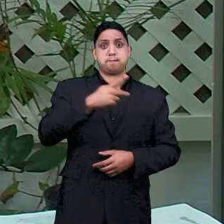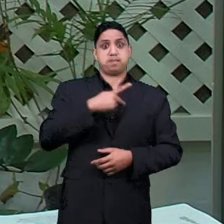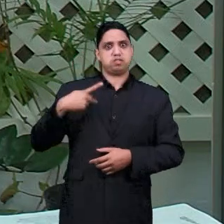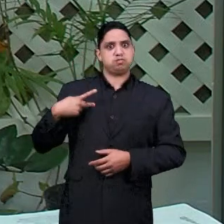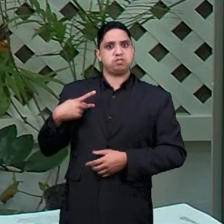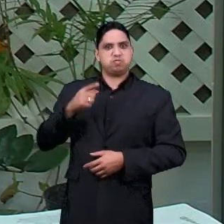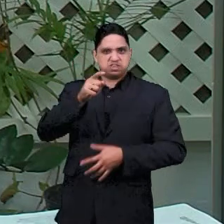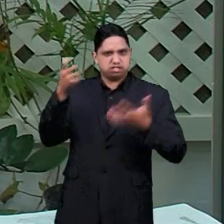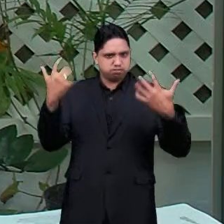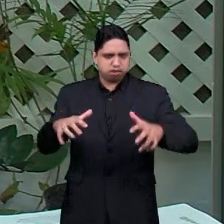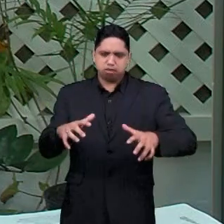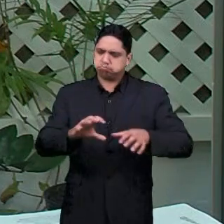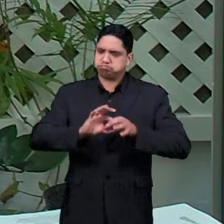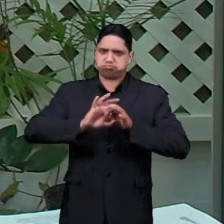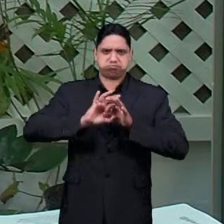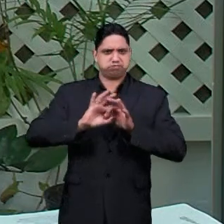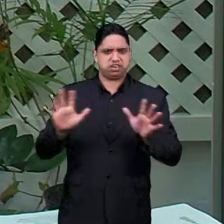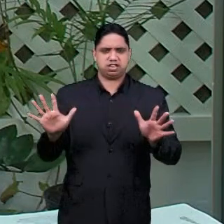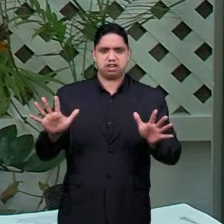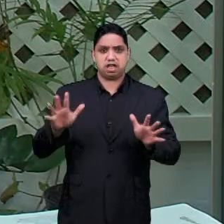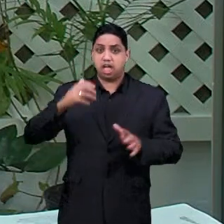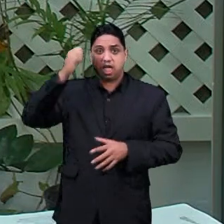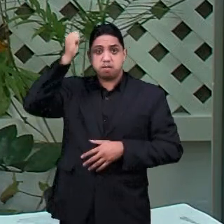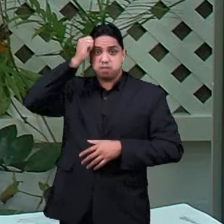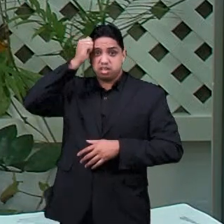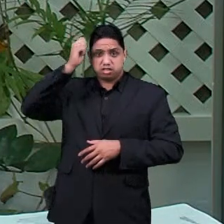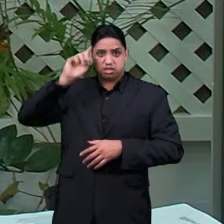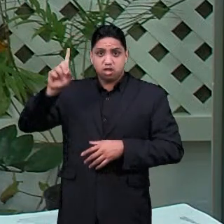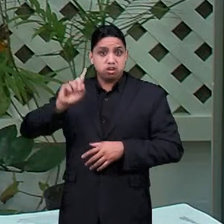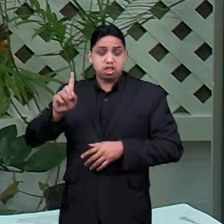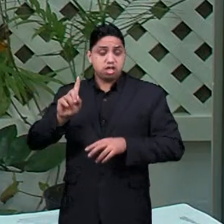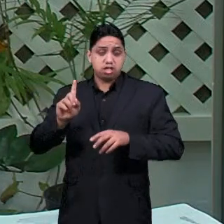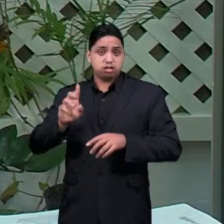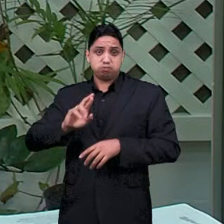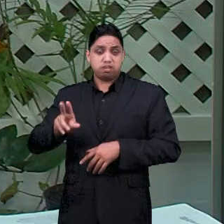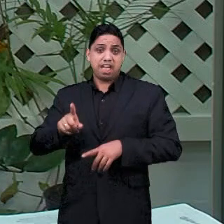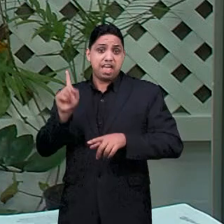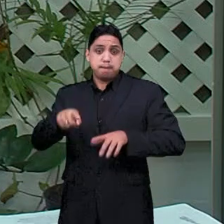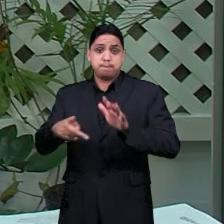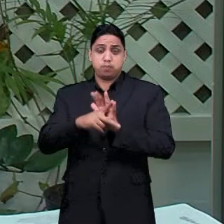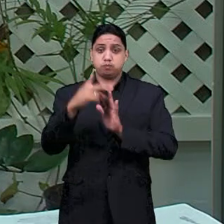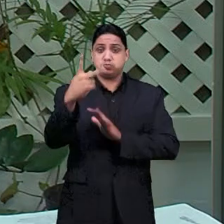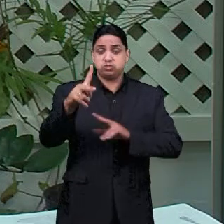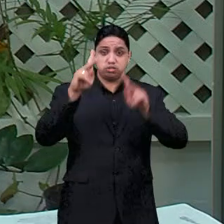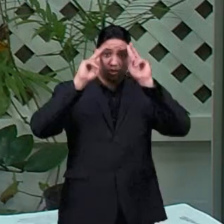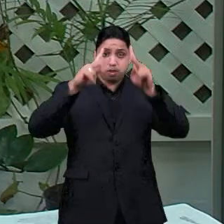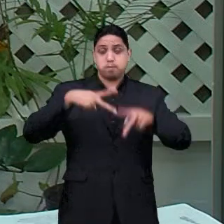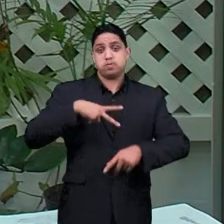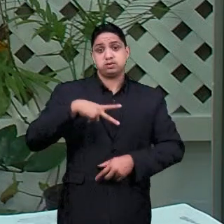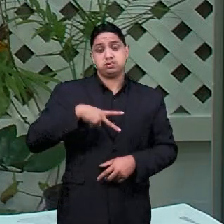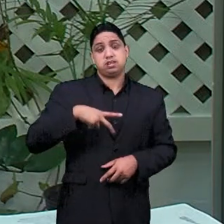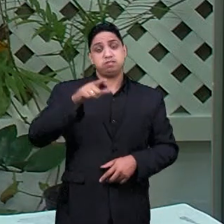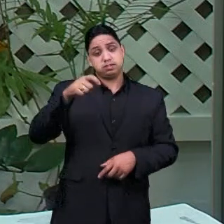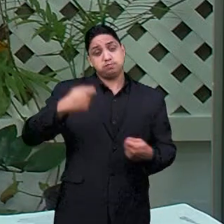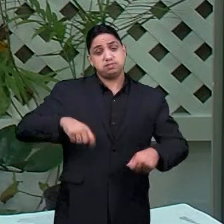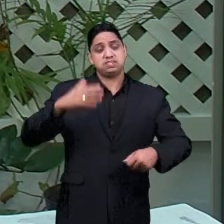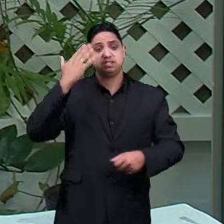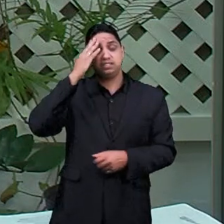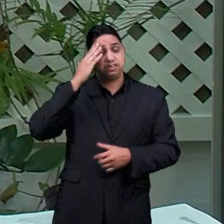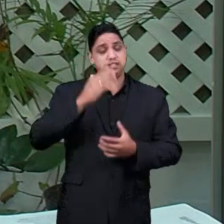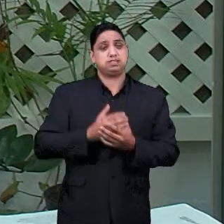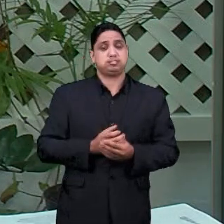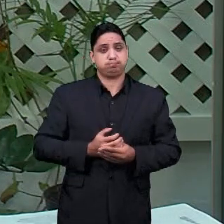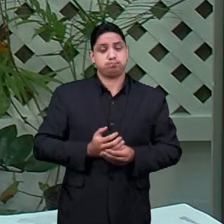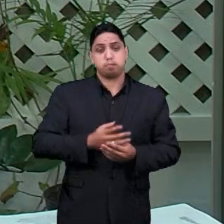pas? Donc, la repentance, ce n'est pas à lui, c'est à vous. Donc, c'est ça qui doit être